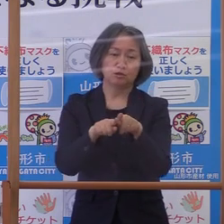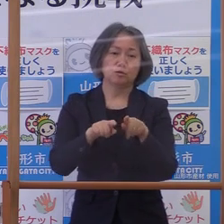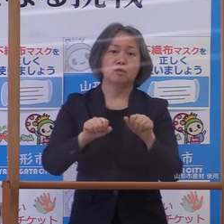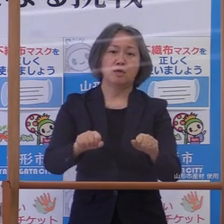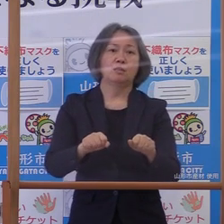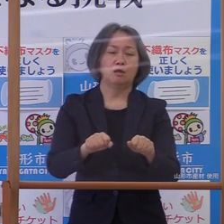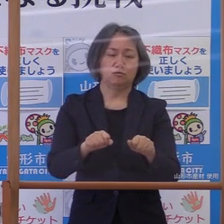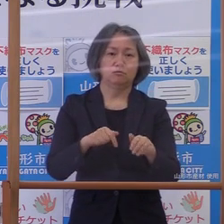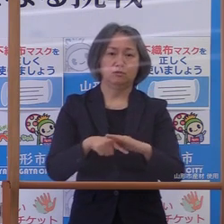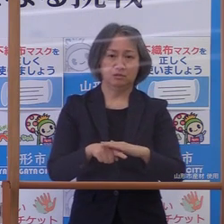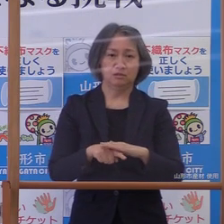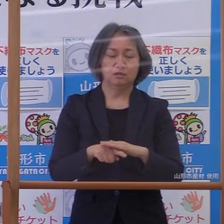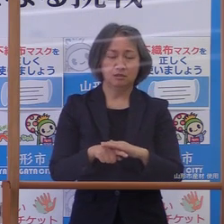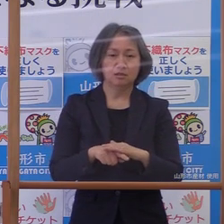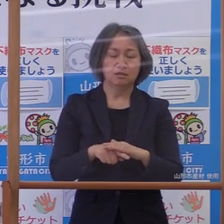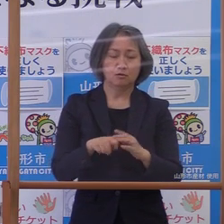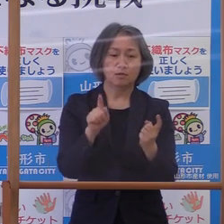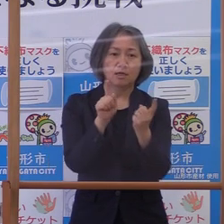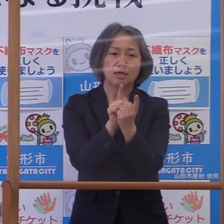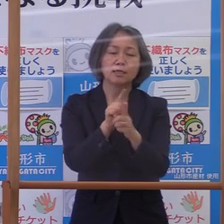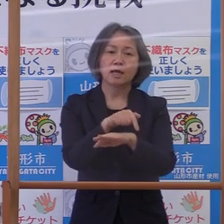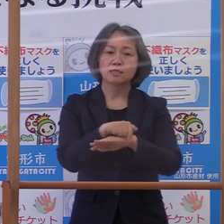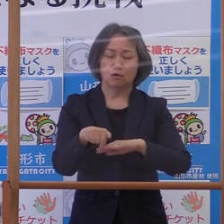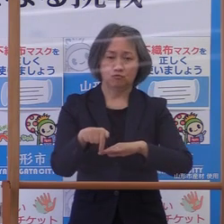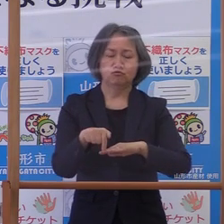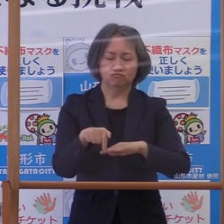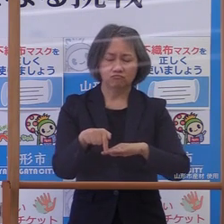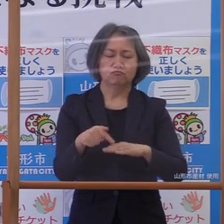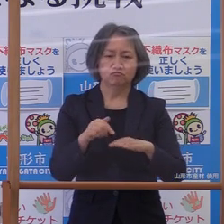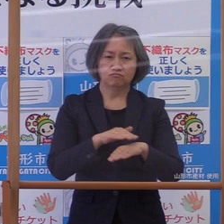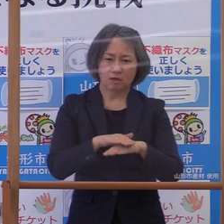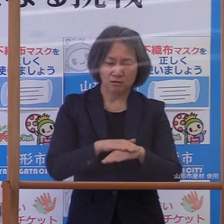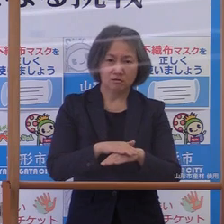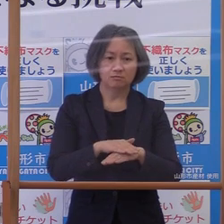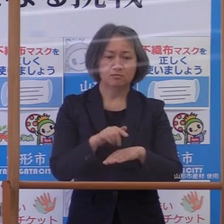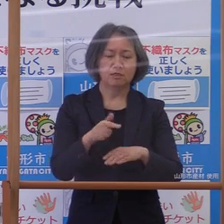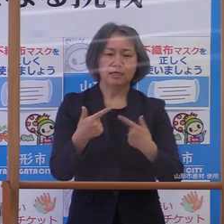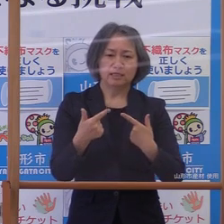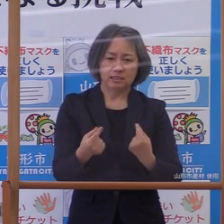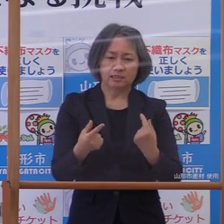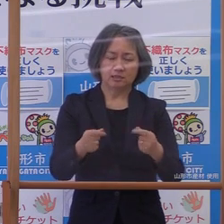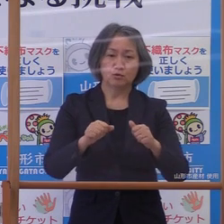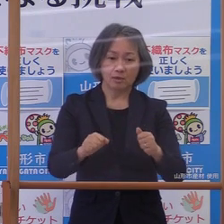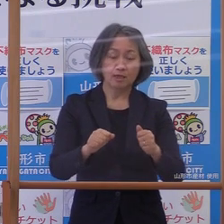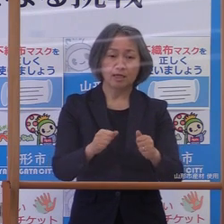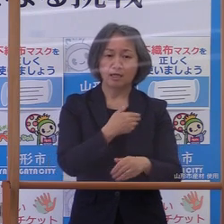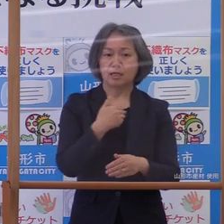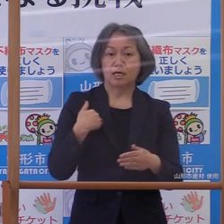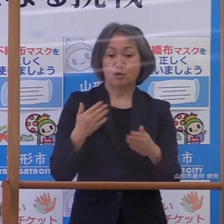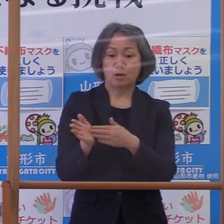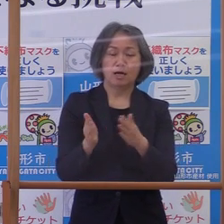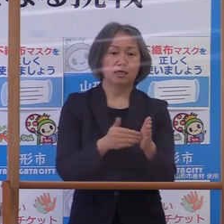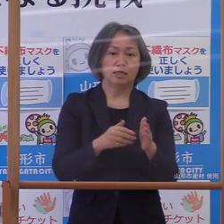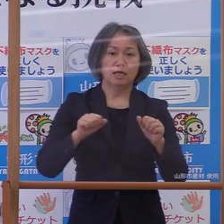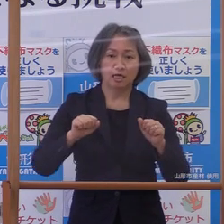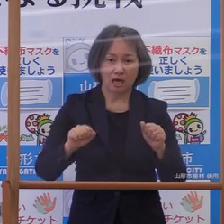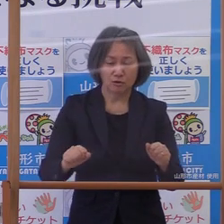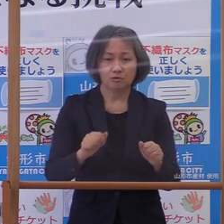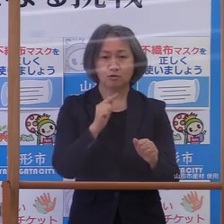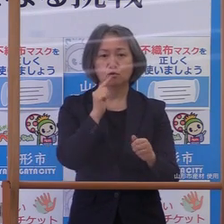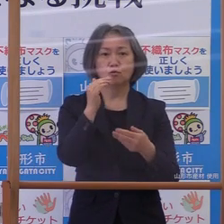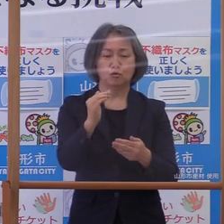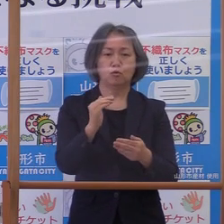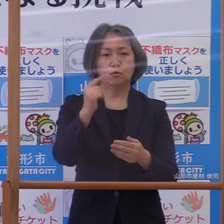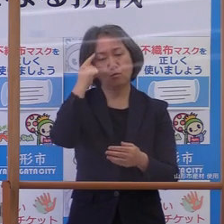、やはり対策ですね、対策をして可能な範囲で行うということだと思